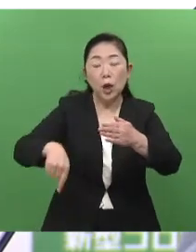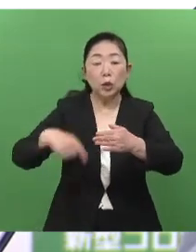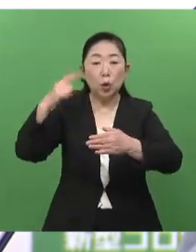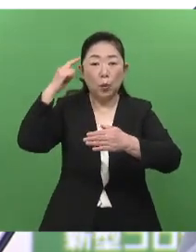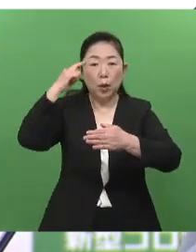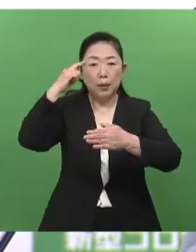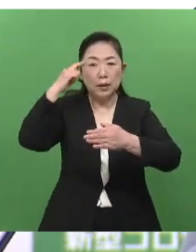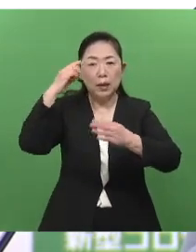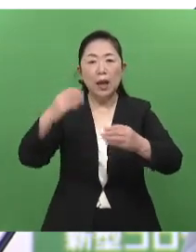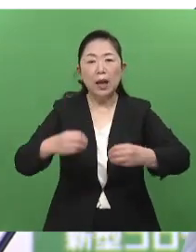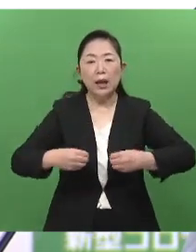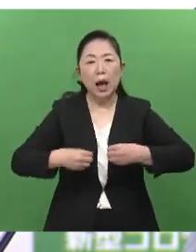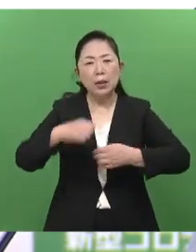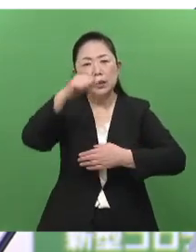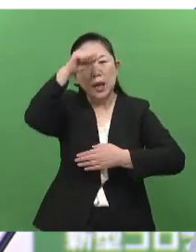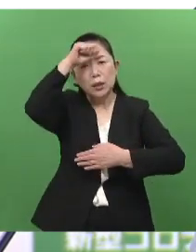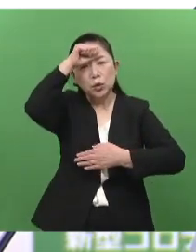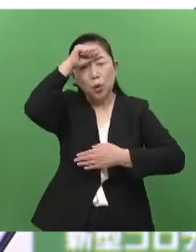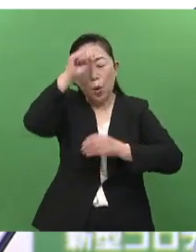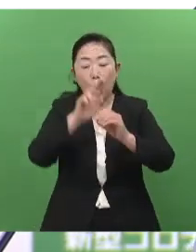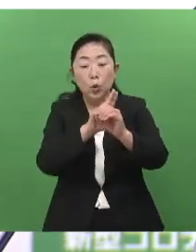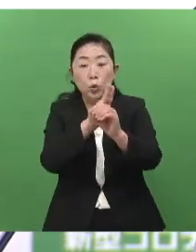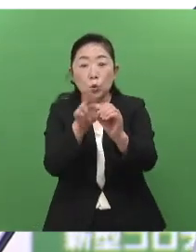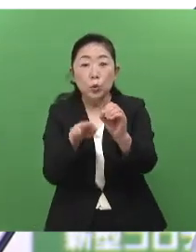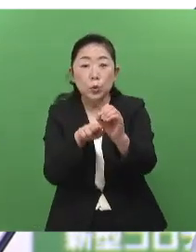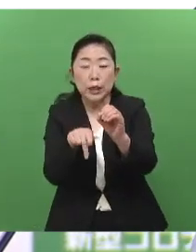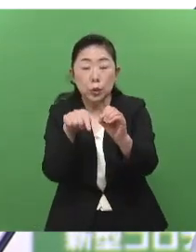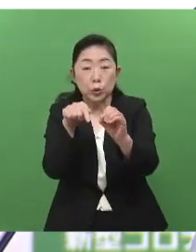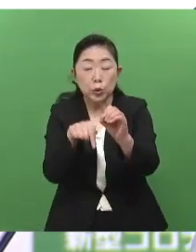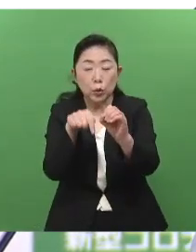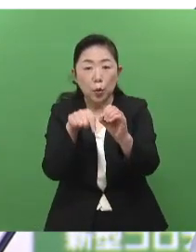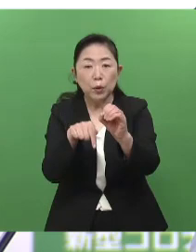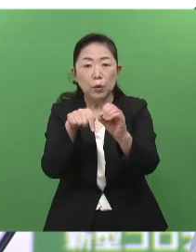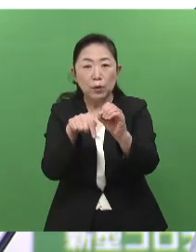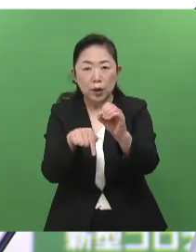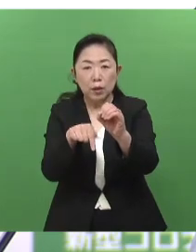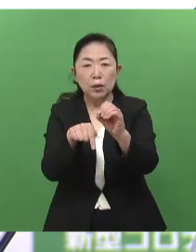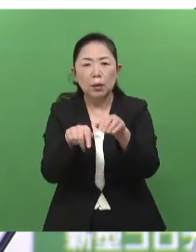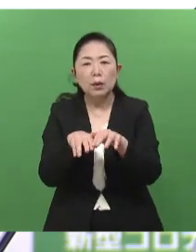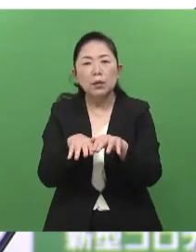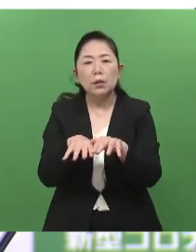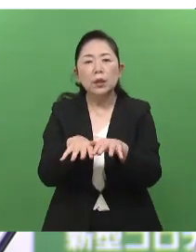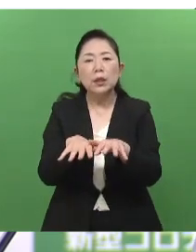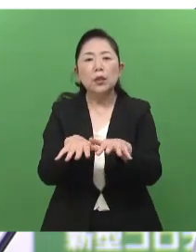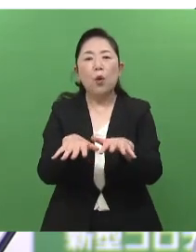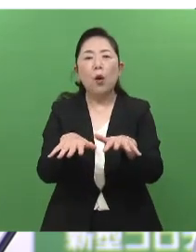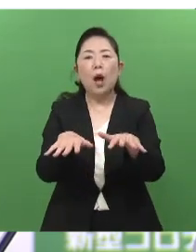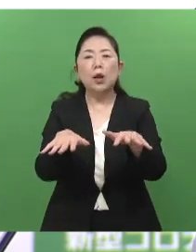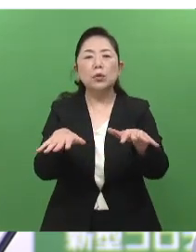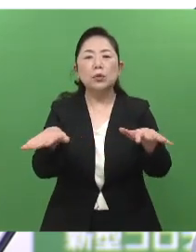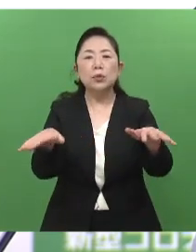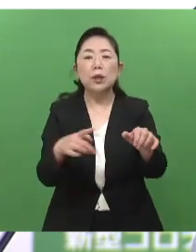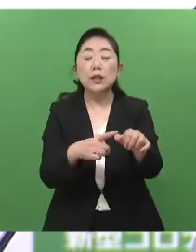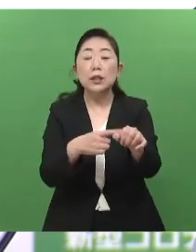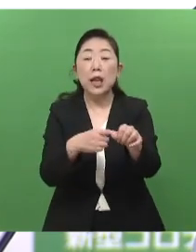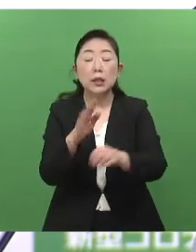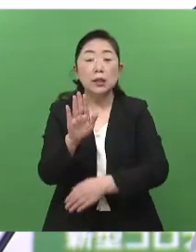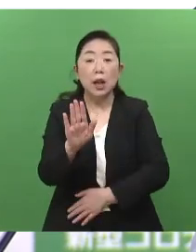はこのウイルスそのものはですね、広がりを持つということ